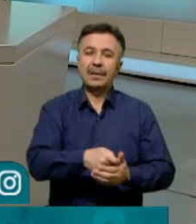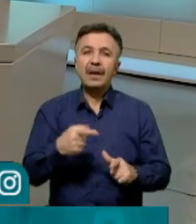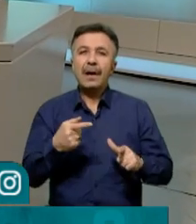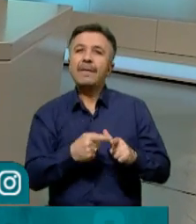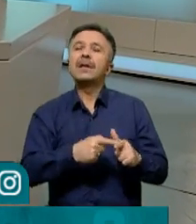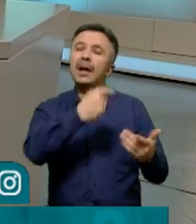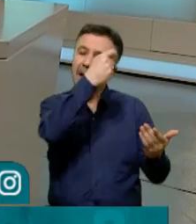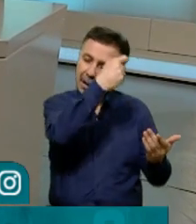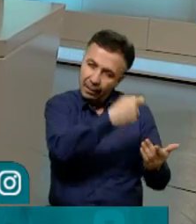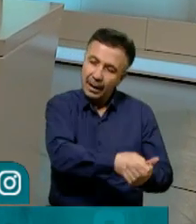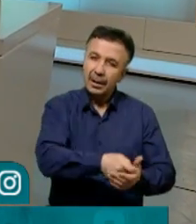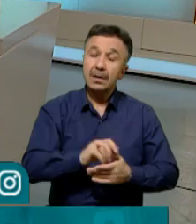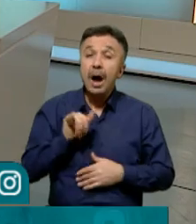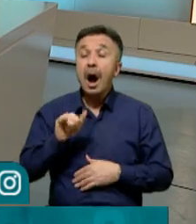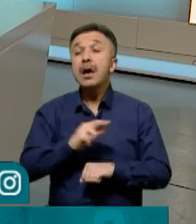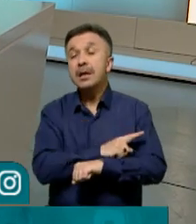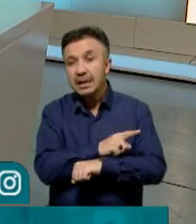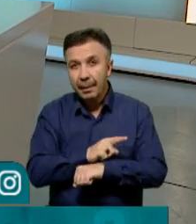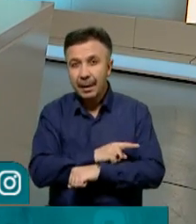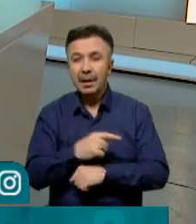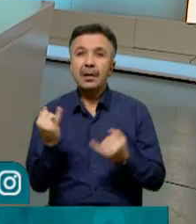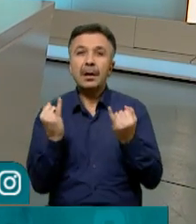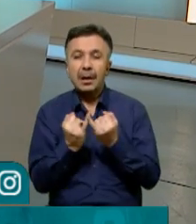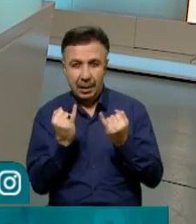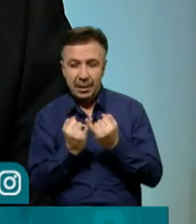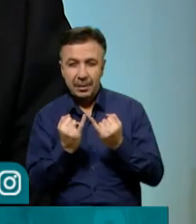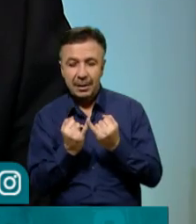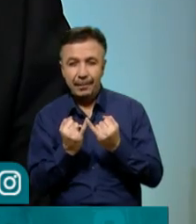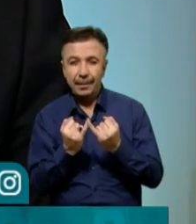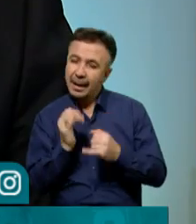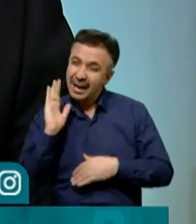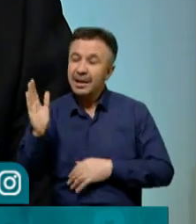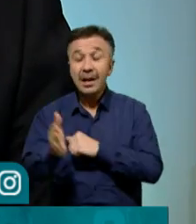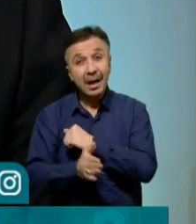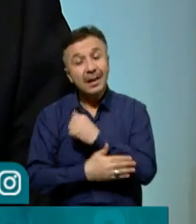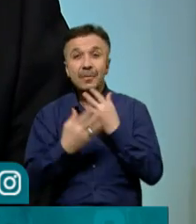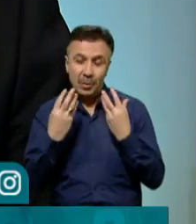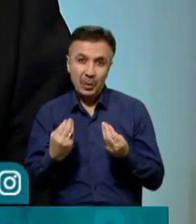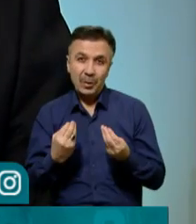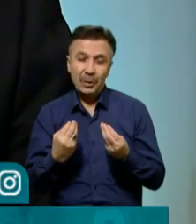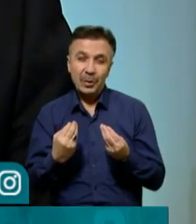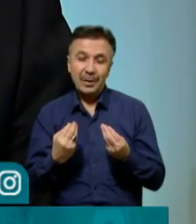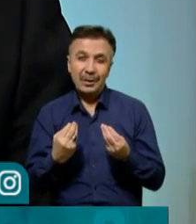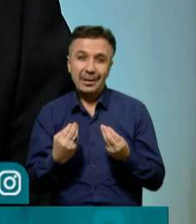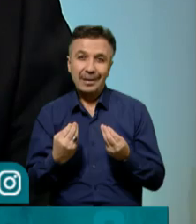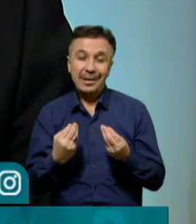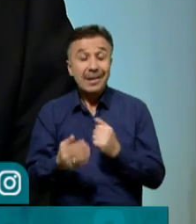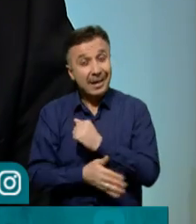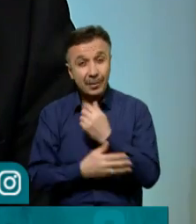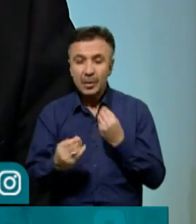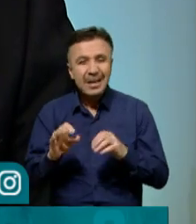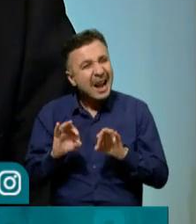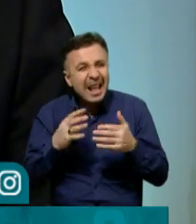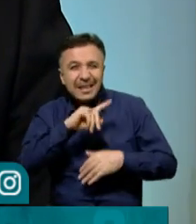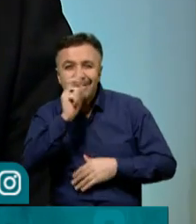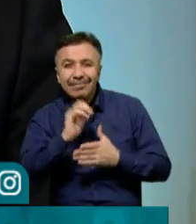ona verilir. Aynı zamanda da kardeşimize gider yardımcı oluruz. Kardeşimize gider ne yaparız? Yardımcı oluruz. Nasıl